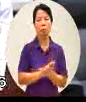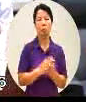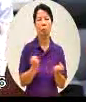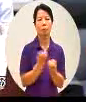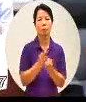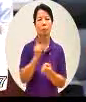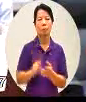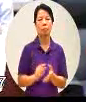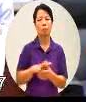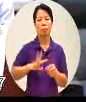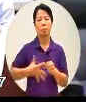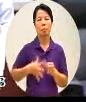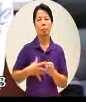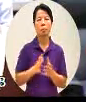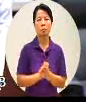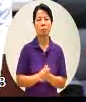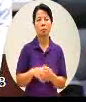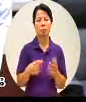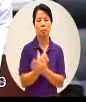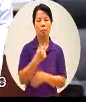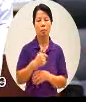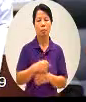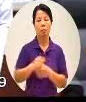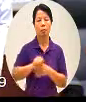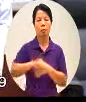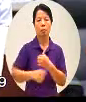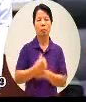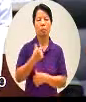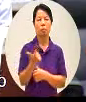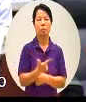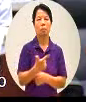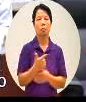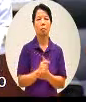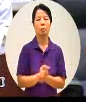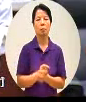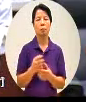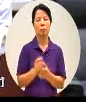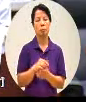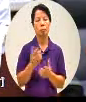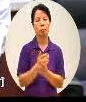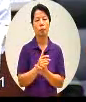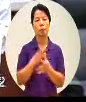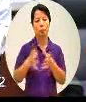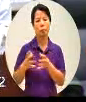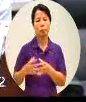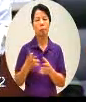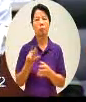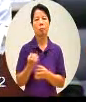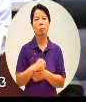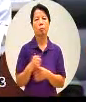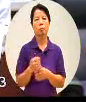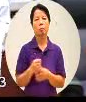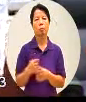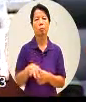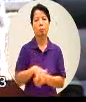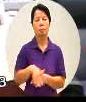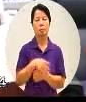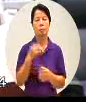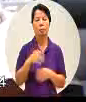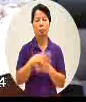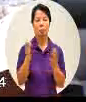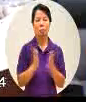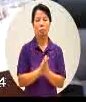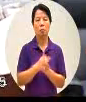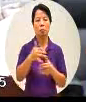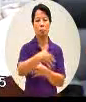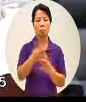三板定啊。各中他六个学期啦，六个学期也当产生多少干部？其实我相信全班几乎都做不到啊。